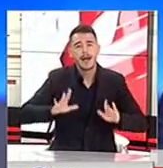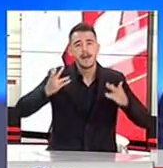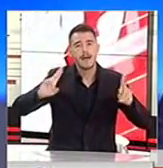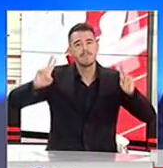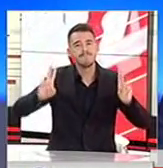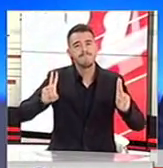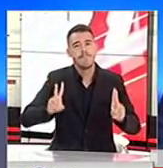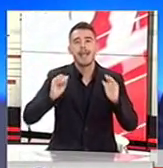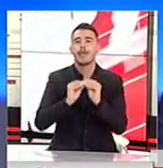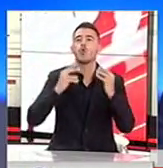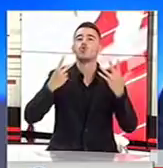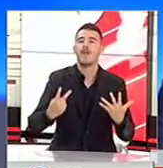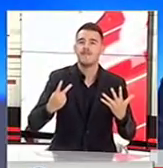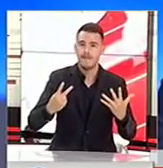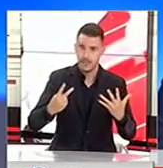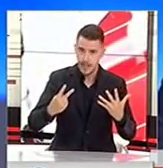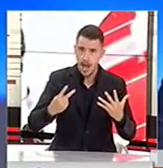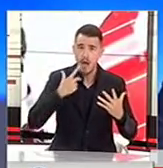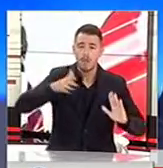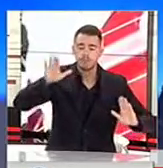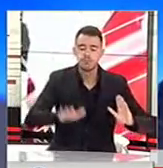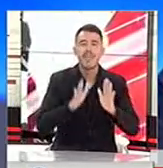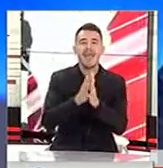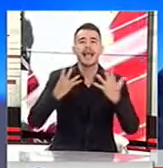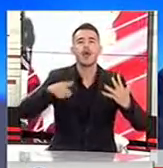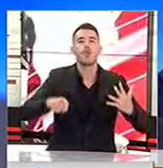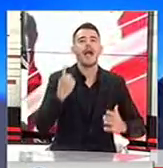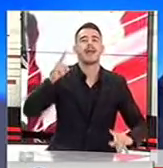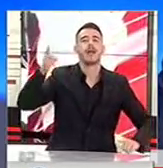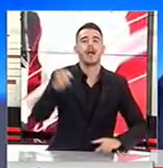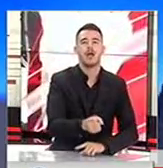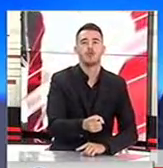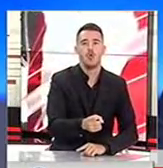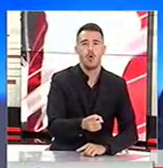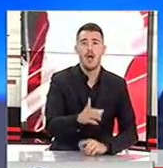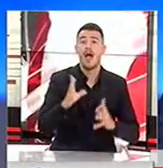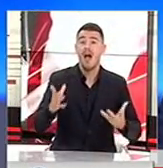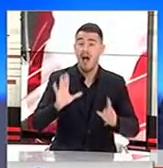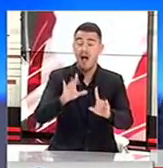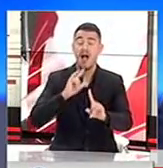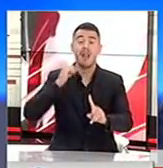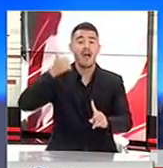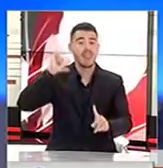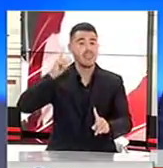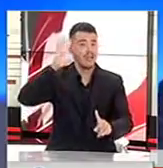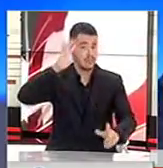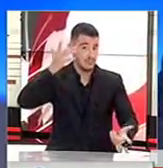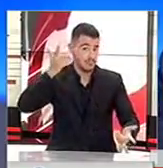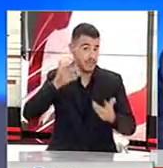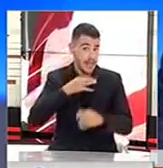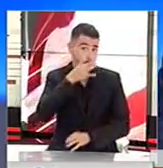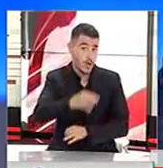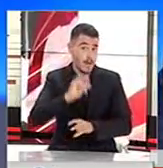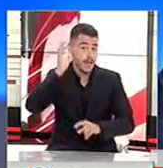το 27% στο 19,1%. Θα ακούσατε όμως χθες ότι έβαλα στόχους.